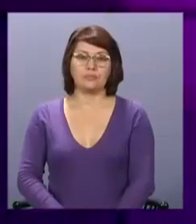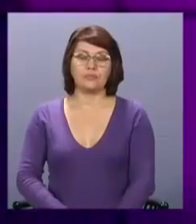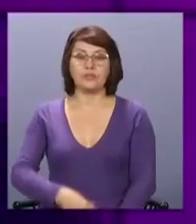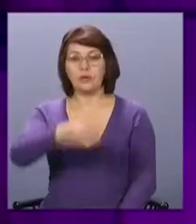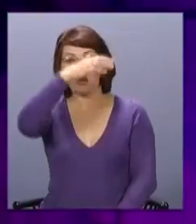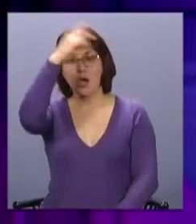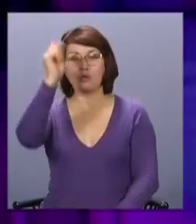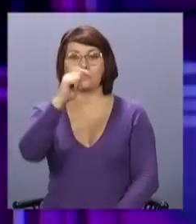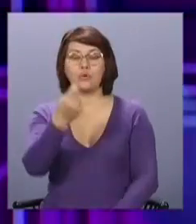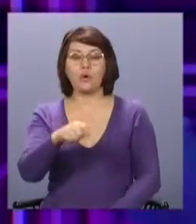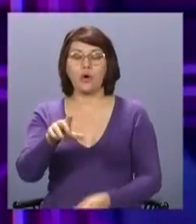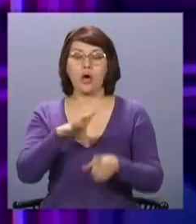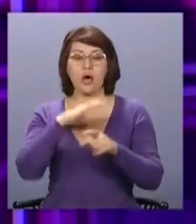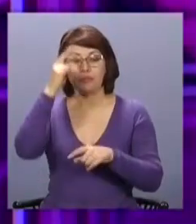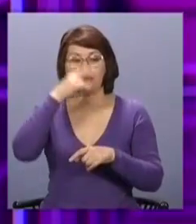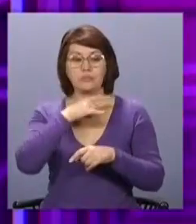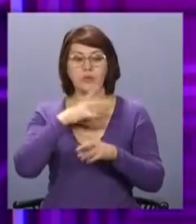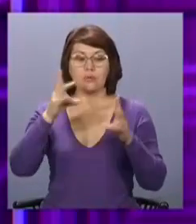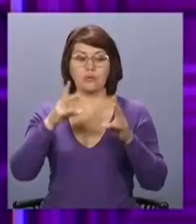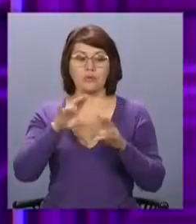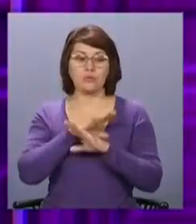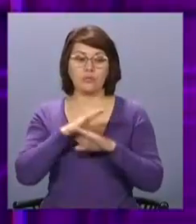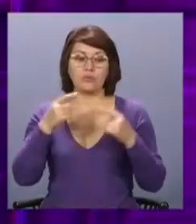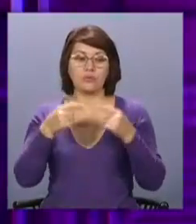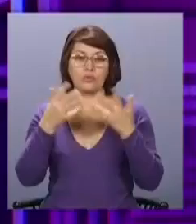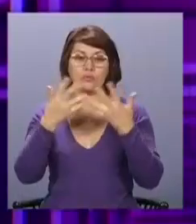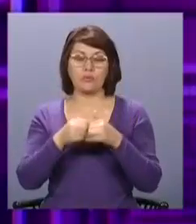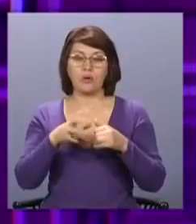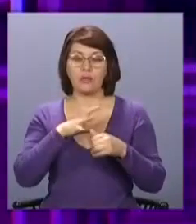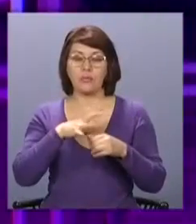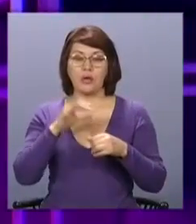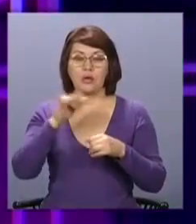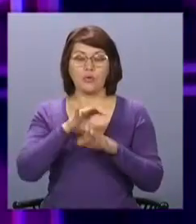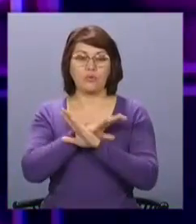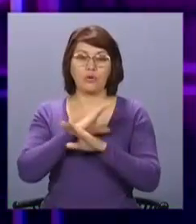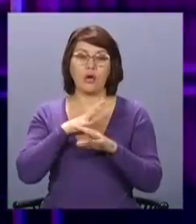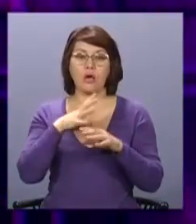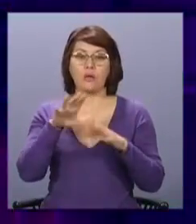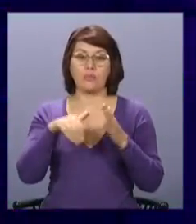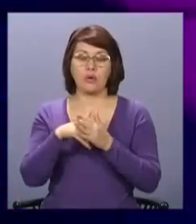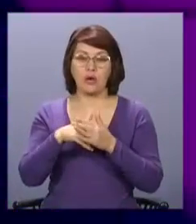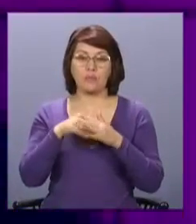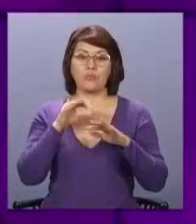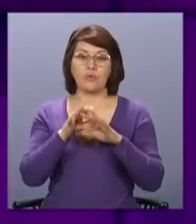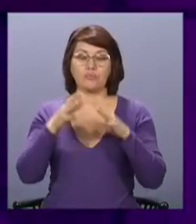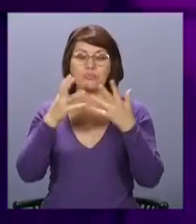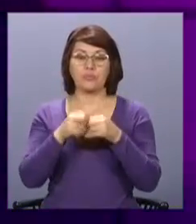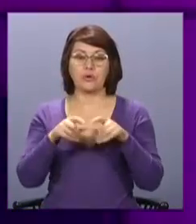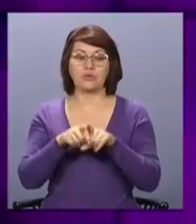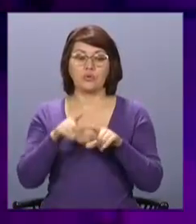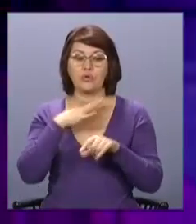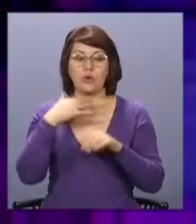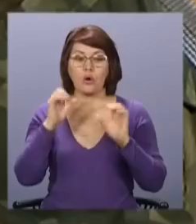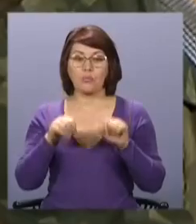Ауған соғысында опат болған қазақстандықтардың саны нақты емес. Дәлірек айтсақ, қаза тапқандар осы кезге дейінгі жүргізілген санақтан да көп